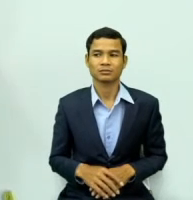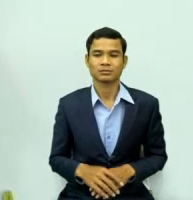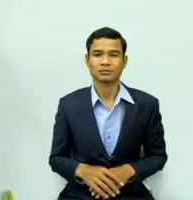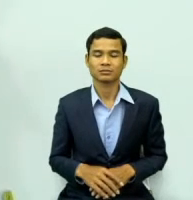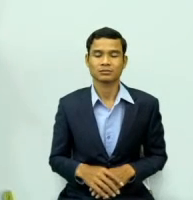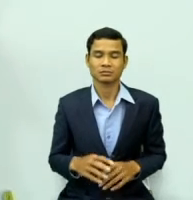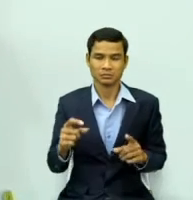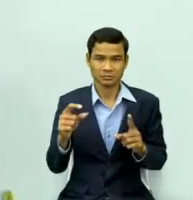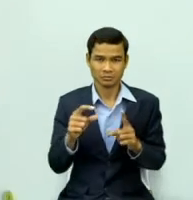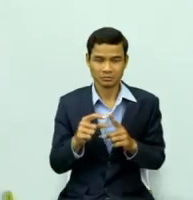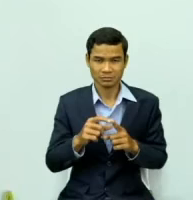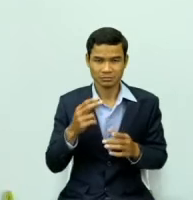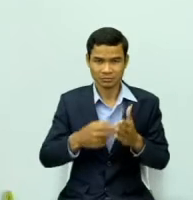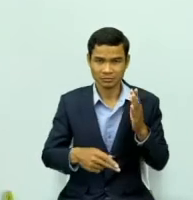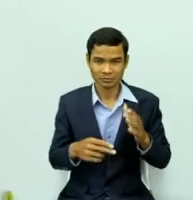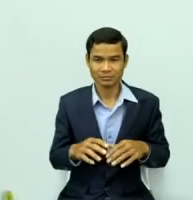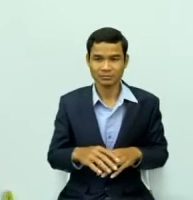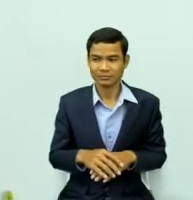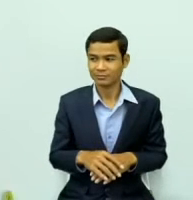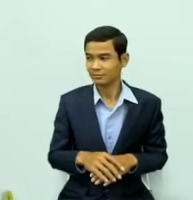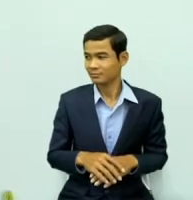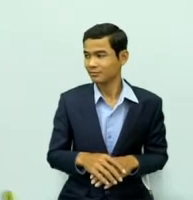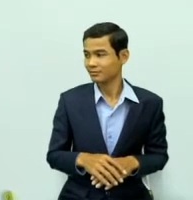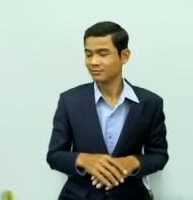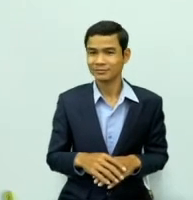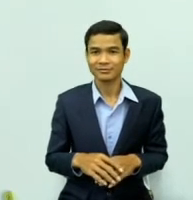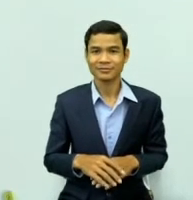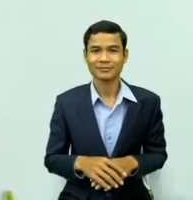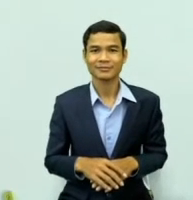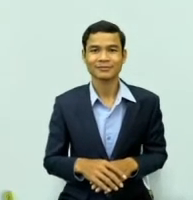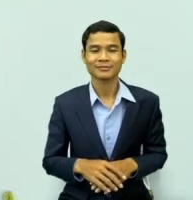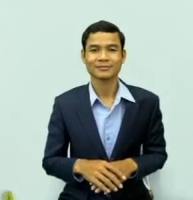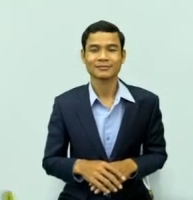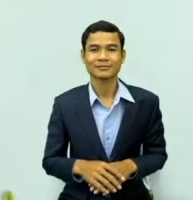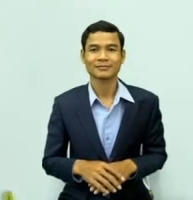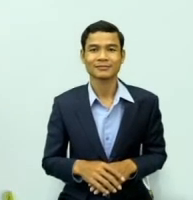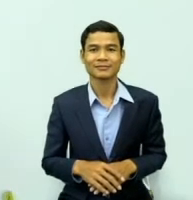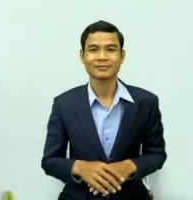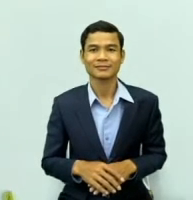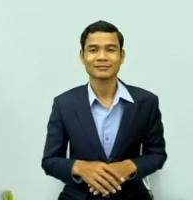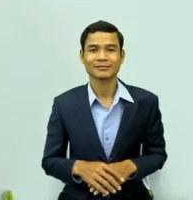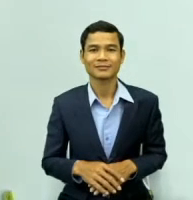chà bị vậy đấy con chà con cúc ban an môn đi mình tịch phong đa con ná